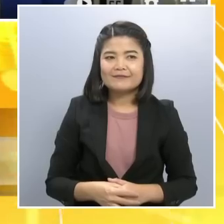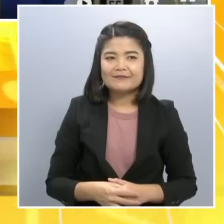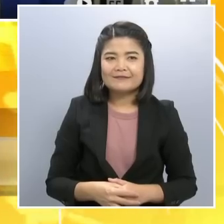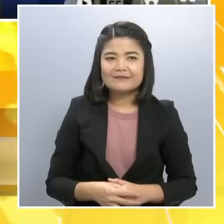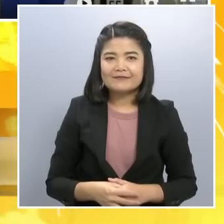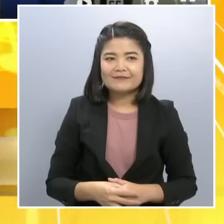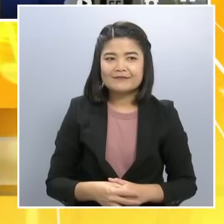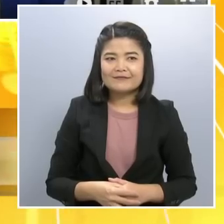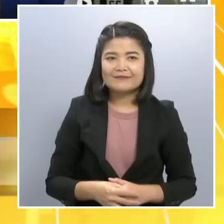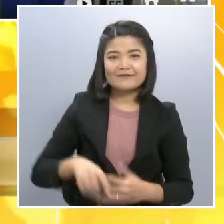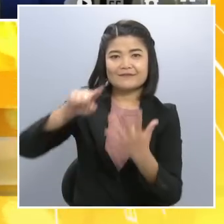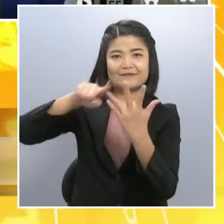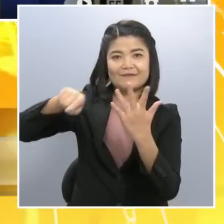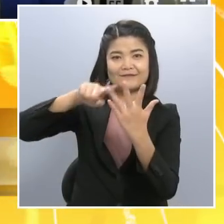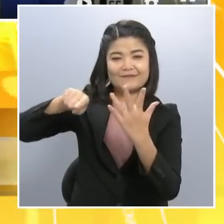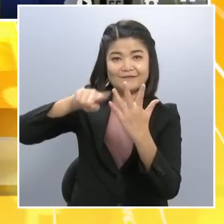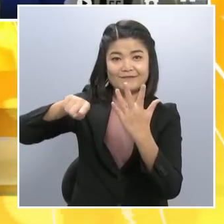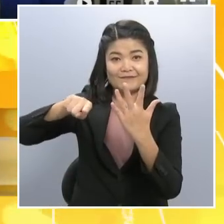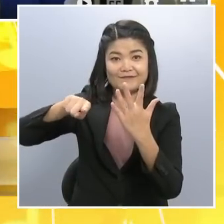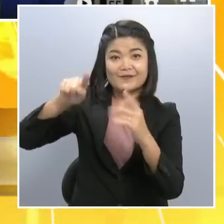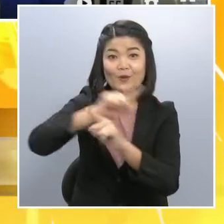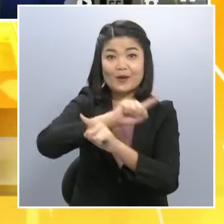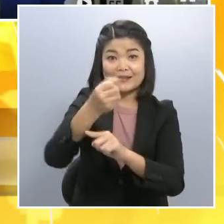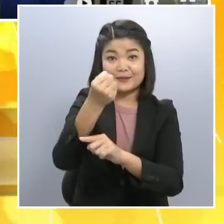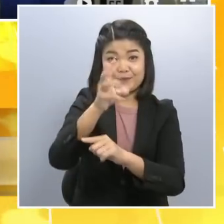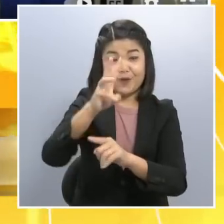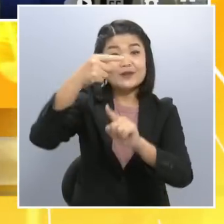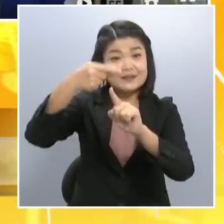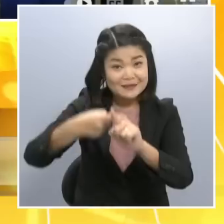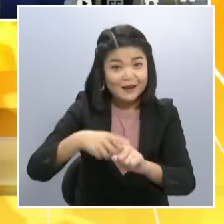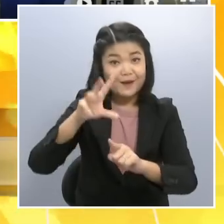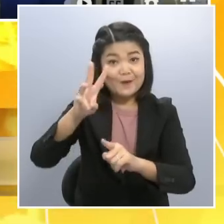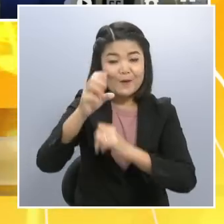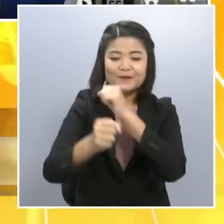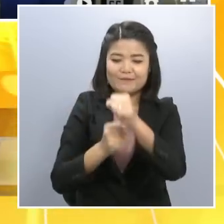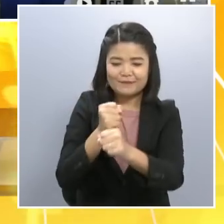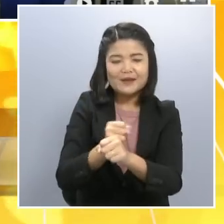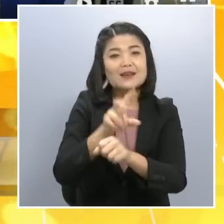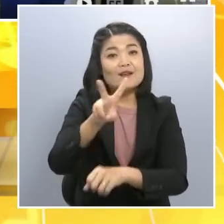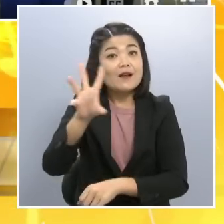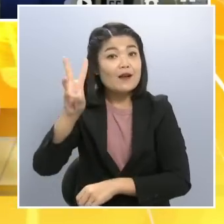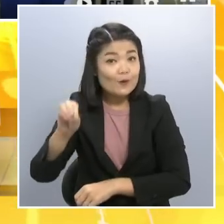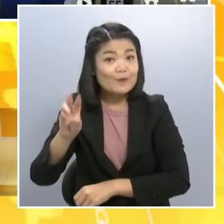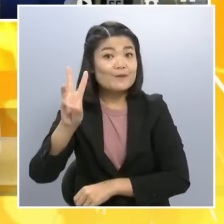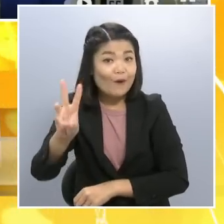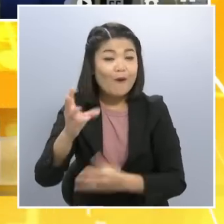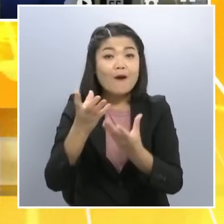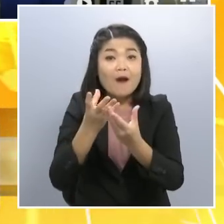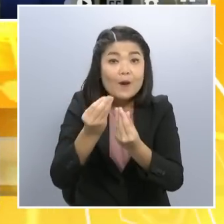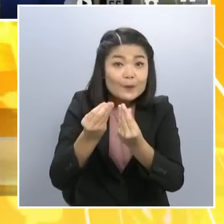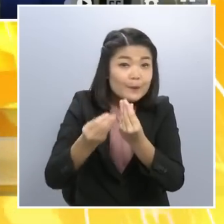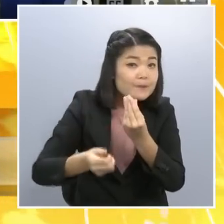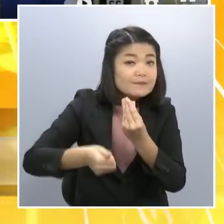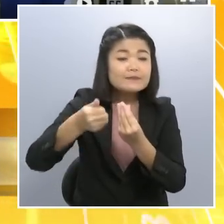อ รางวัลเลขท้าย2ตัวงวดวันที่16มิถุนายนพุทธศักราช2566เลขที่ออก